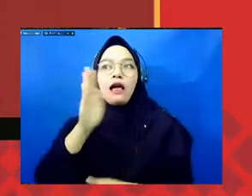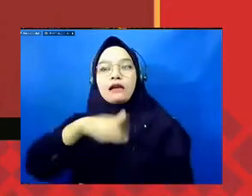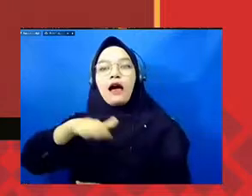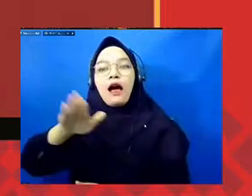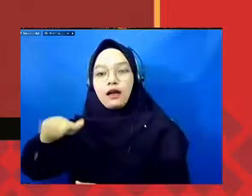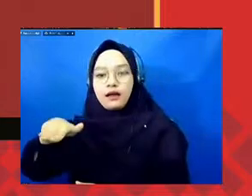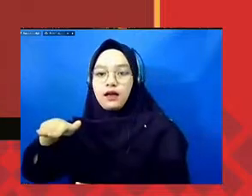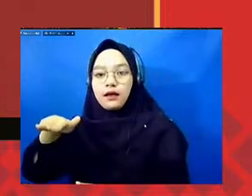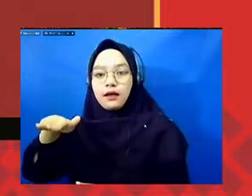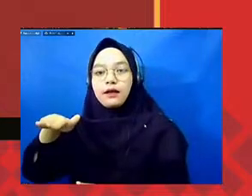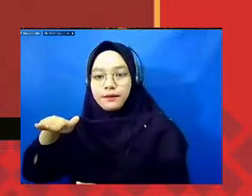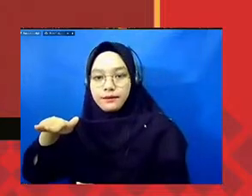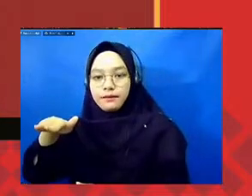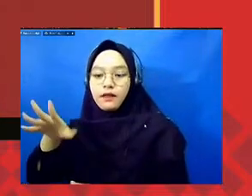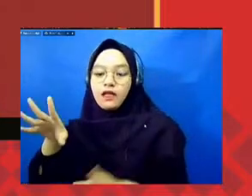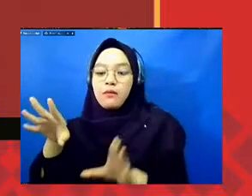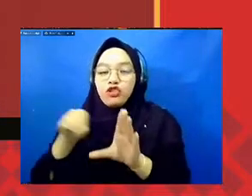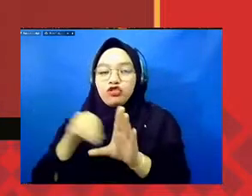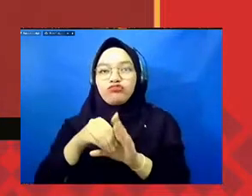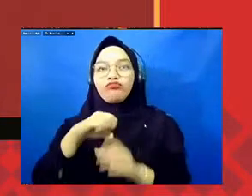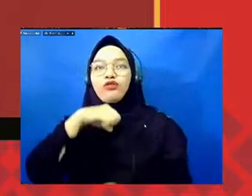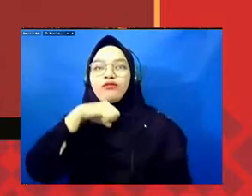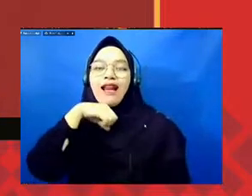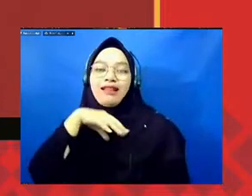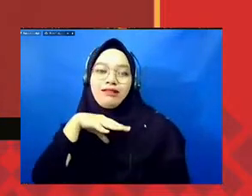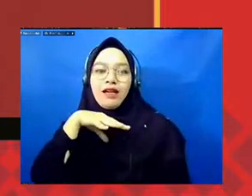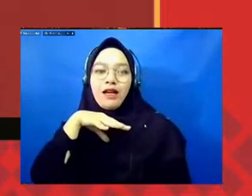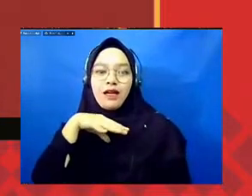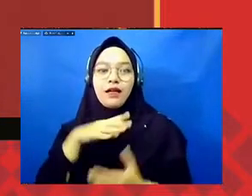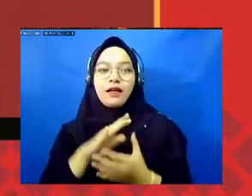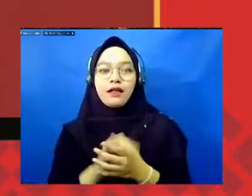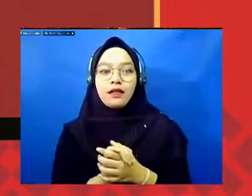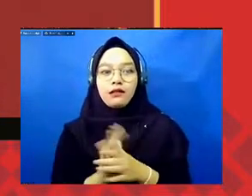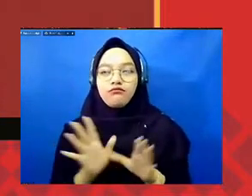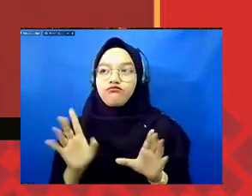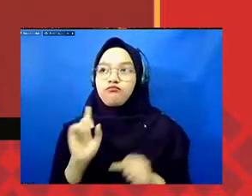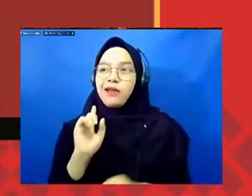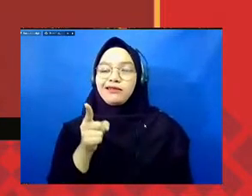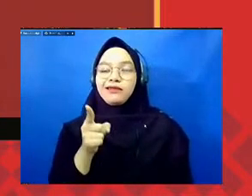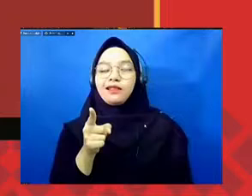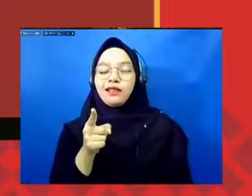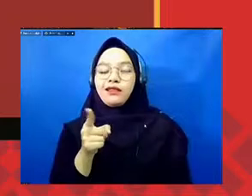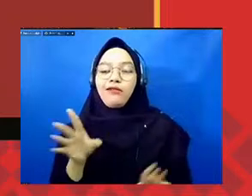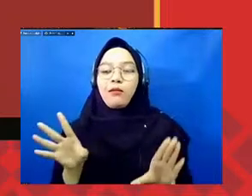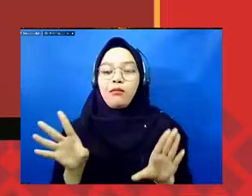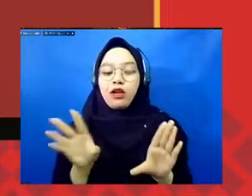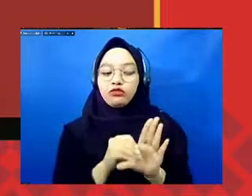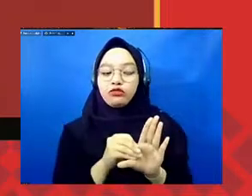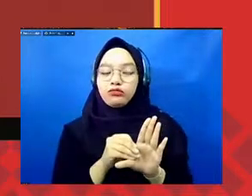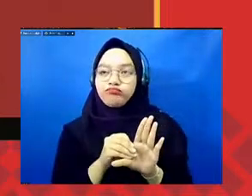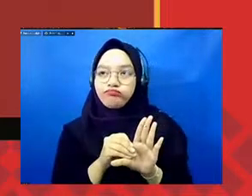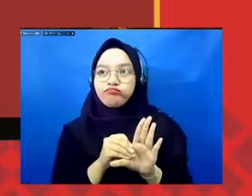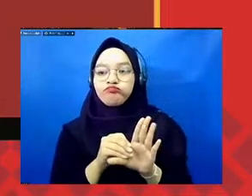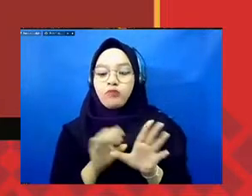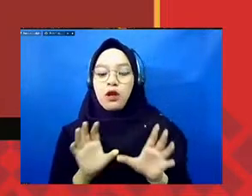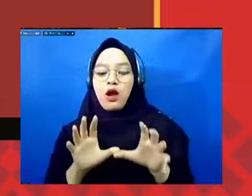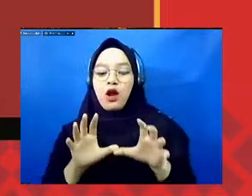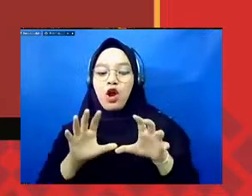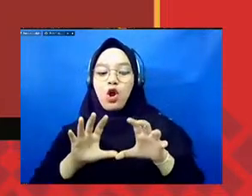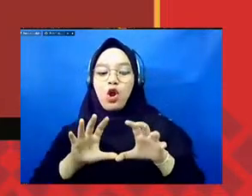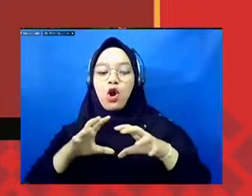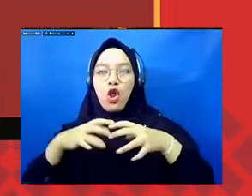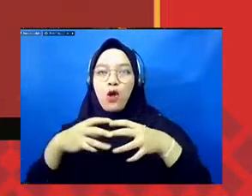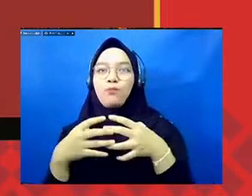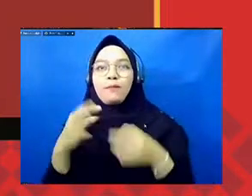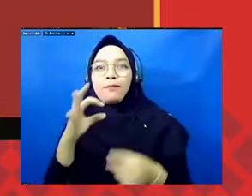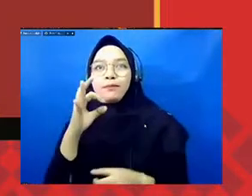juga lansia, dan pasti juga ada kelompok yang belum